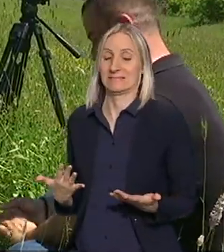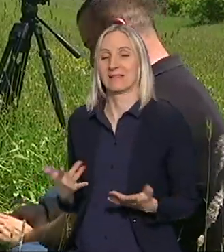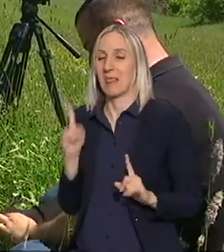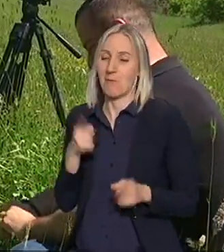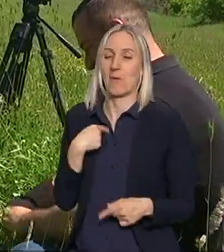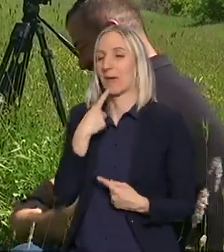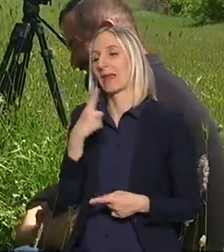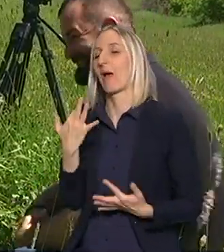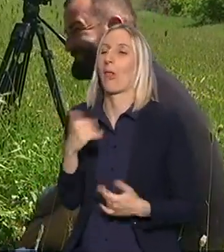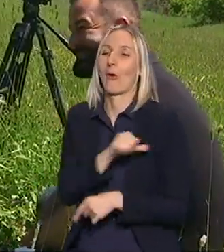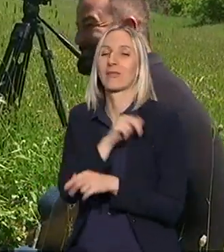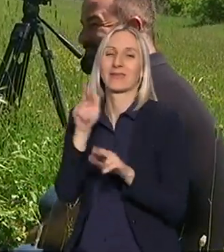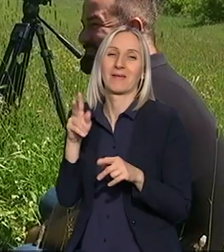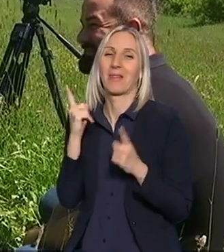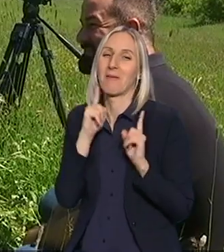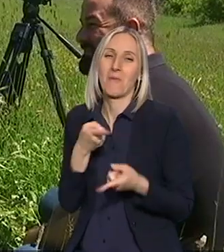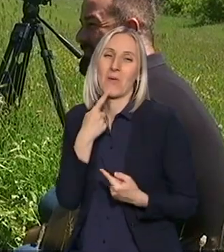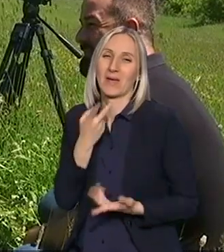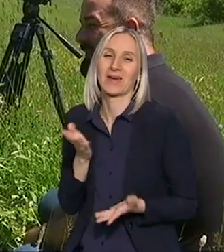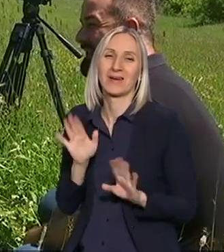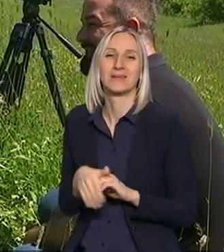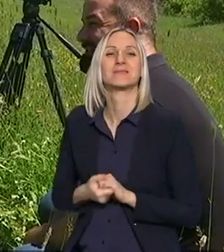otkrivamo. Dobro.